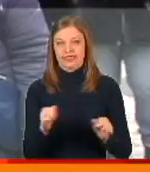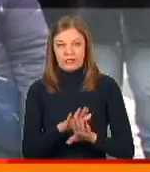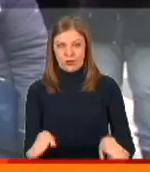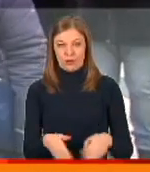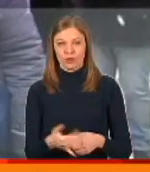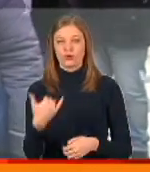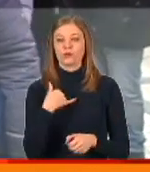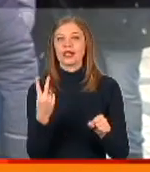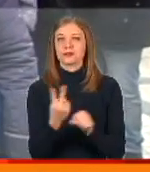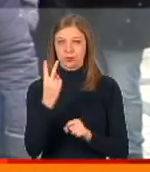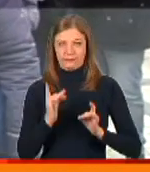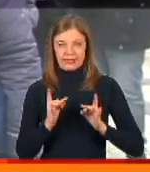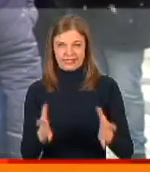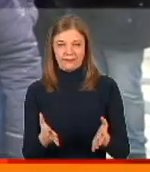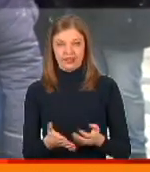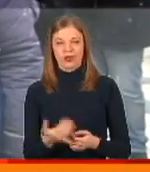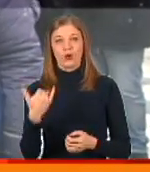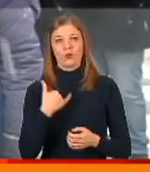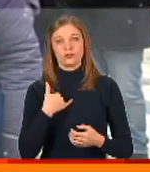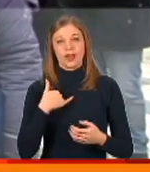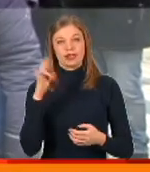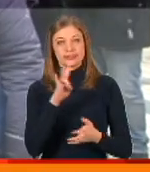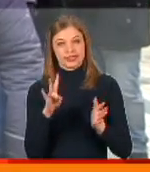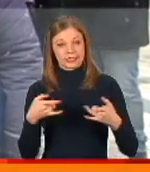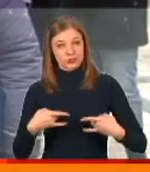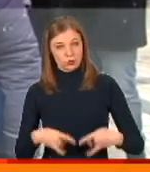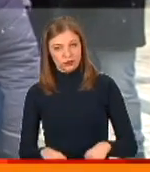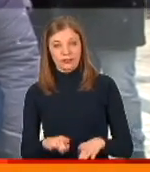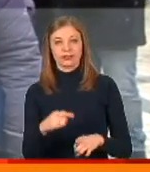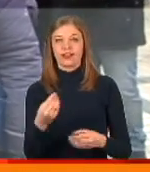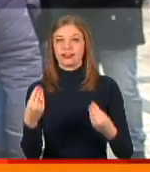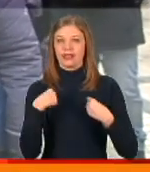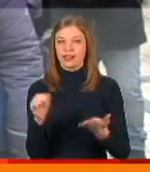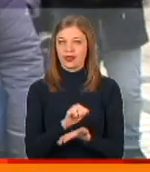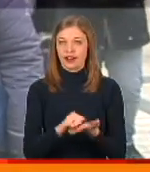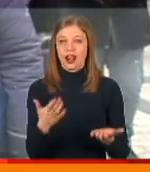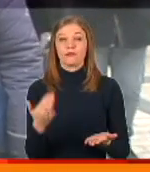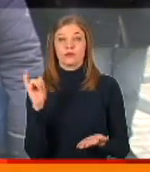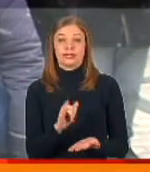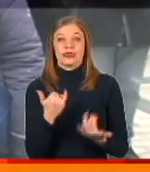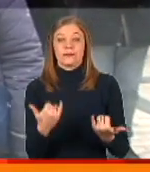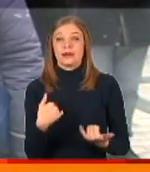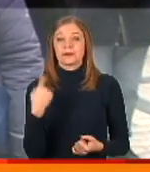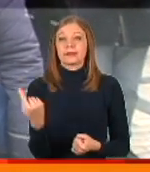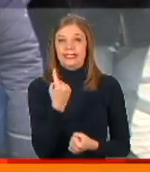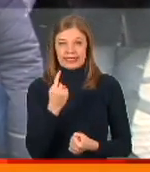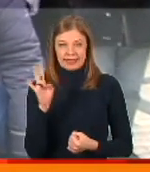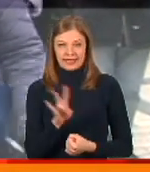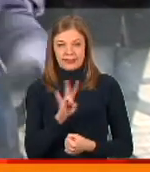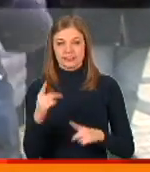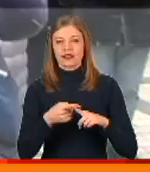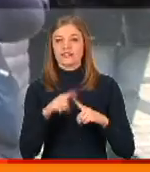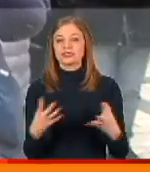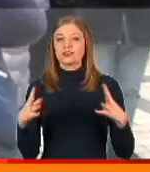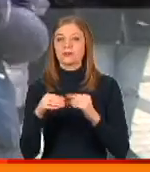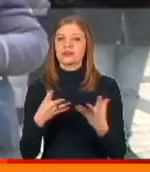У нас подвійне свято, у нас Христос народився, нам дали грамоту. Тепер ми єдина церква, це